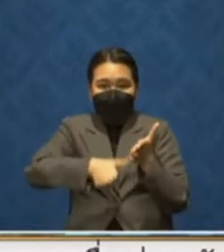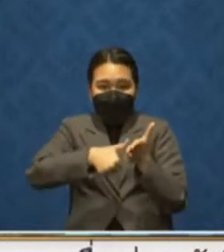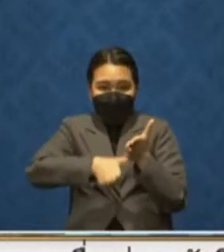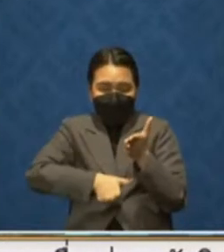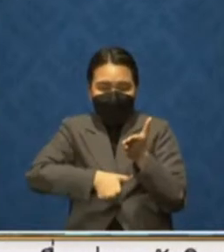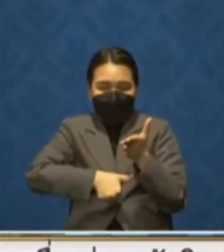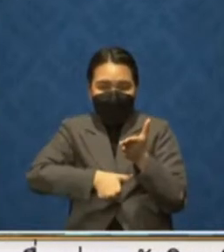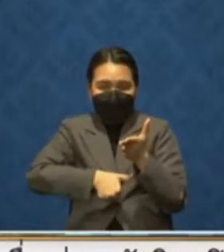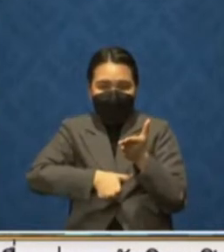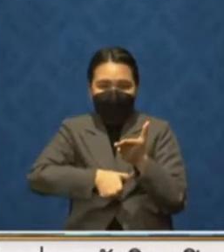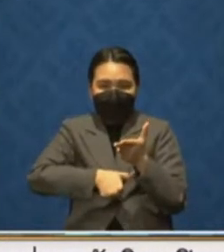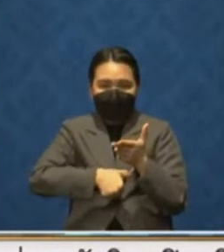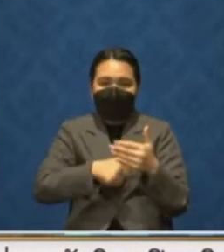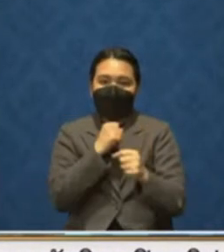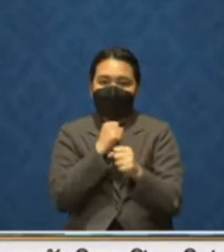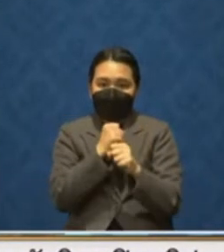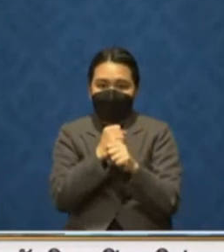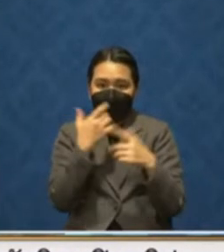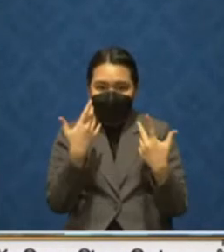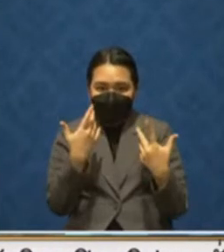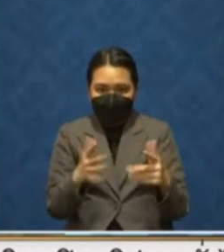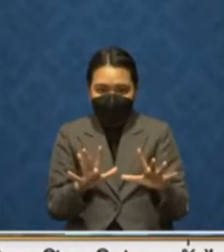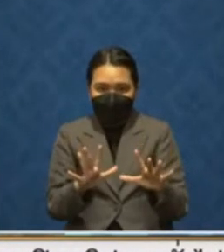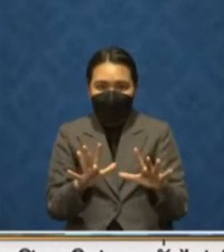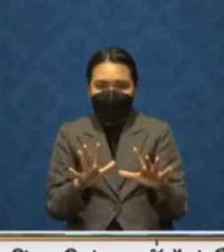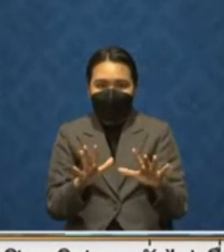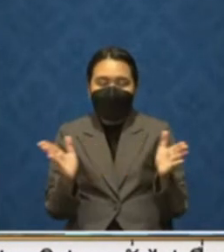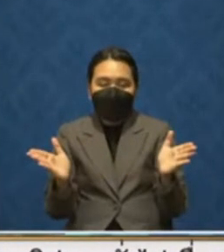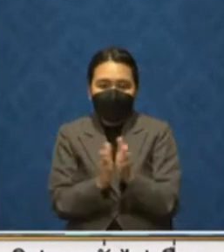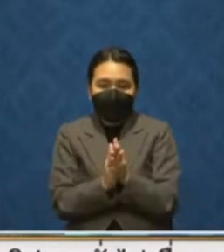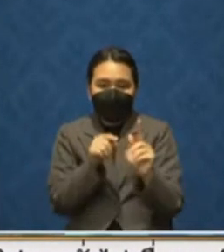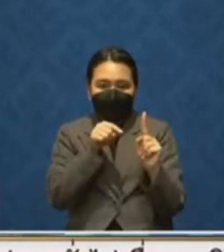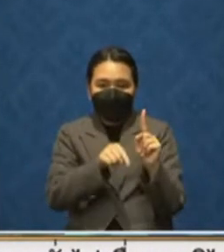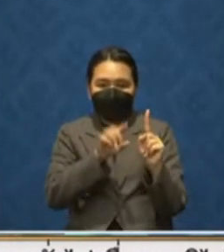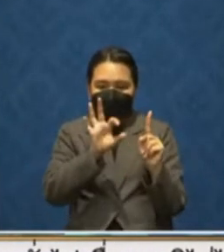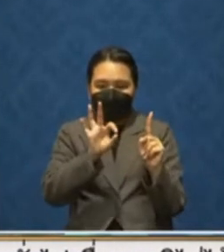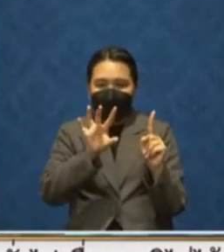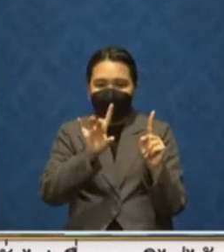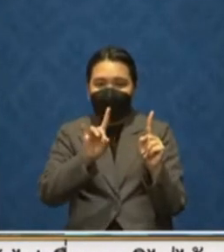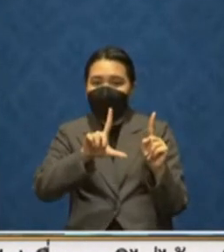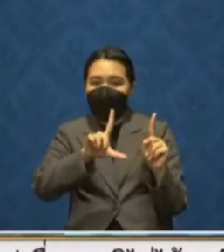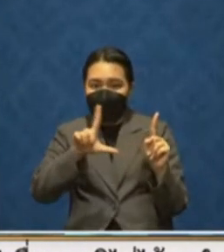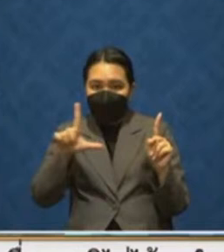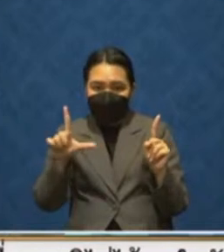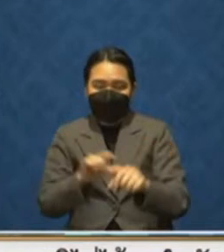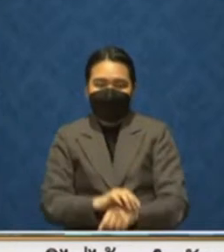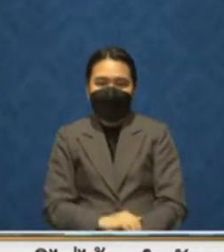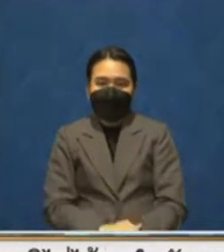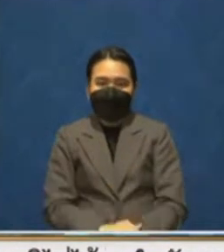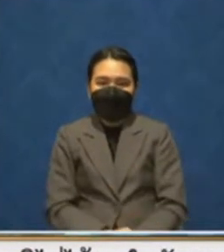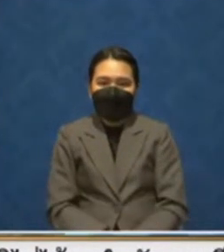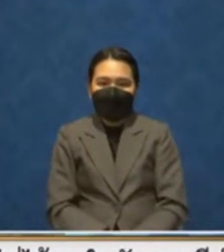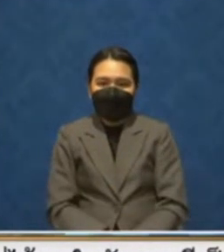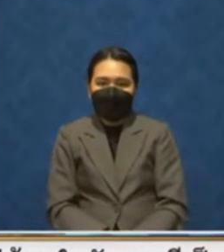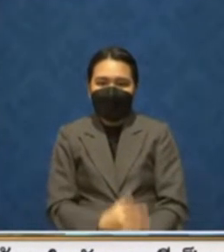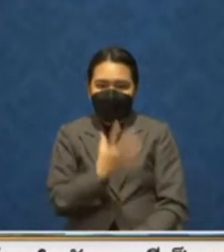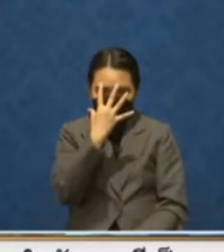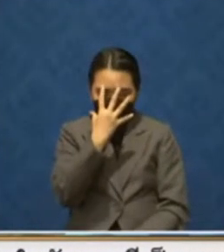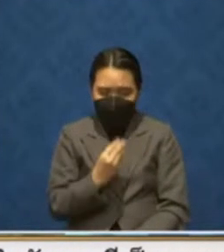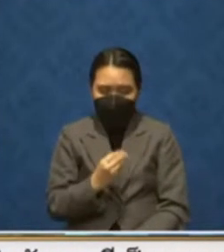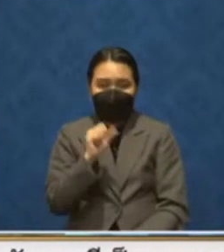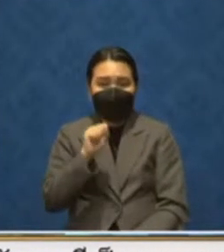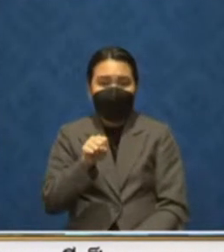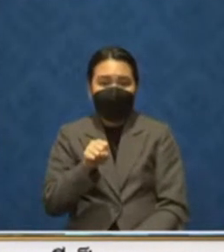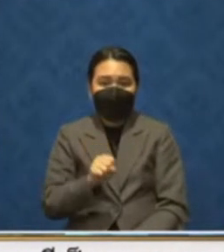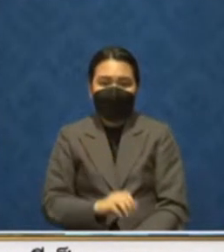งานที่ถูกดำเนินคดีแล้วนม 1.98ล้านลายน่าเศร้าไหมครับท่านประธานแต่